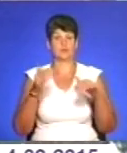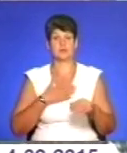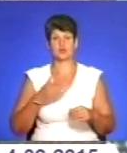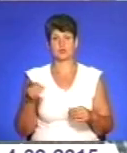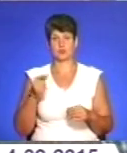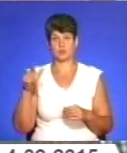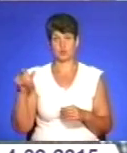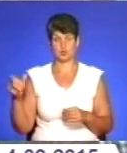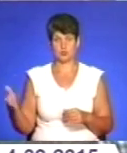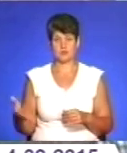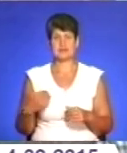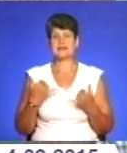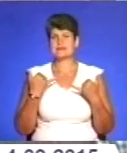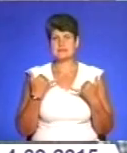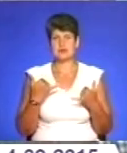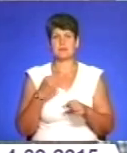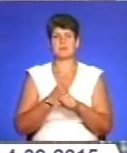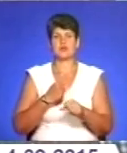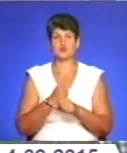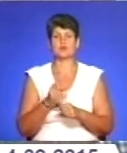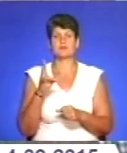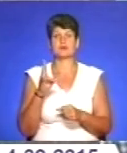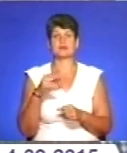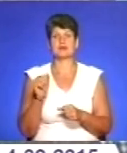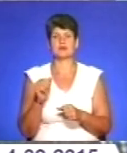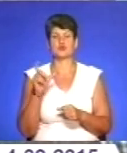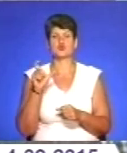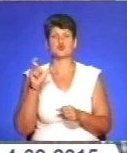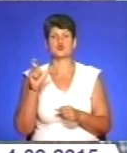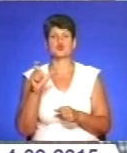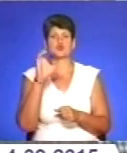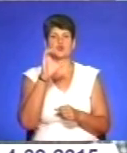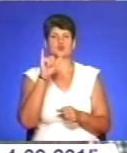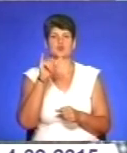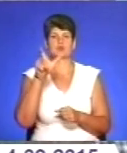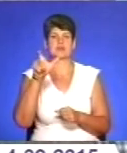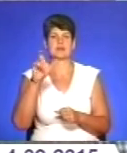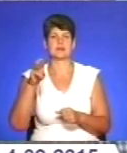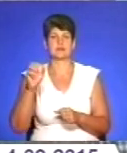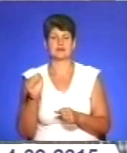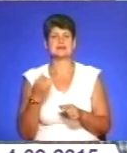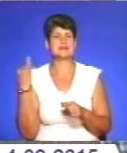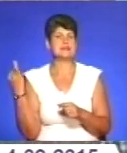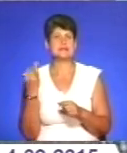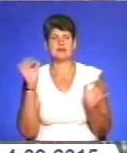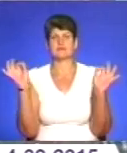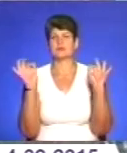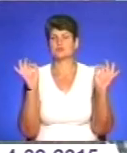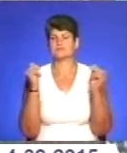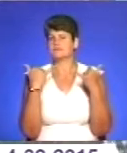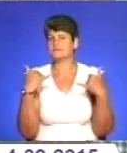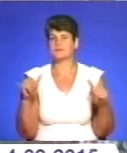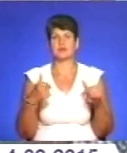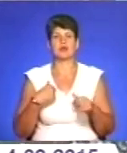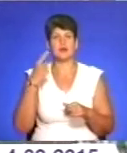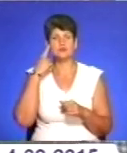публіку. І от зараз ми працюємо над сюїтою Едварда Гріга з часів Хольберга. Така цікава скандинавська музика, яку також,